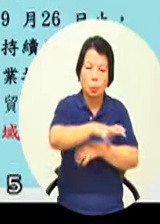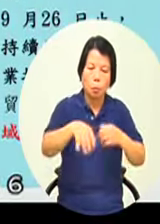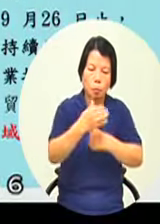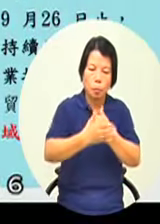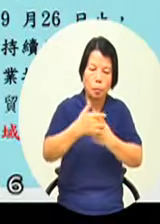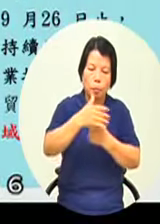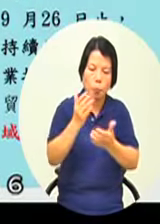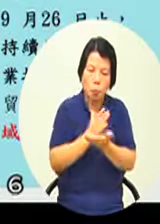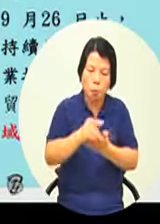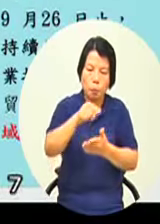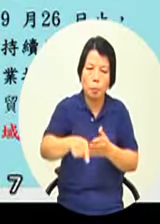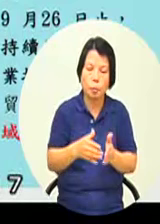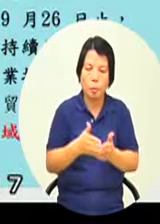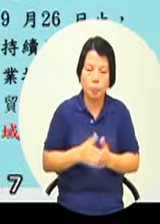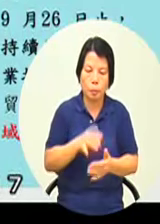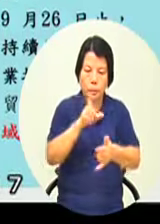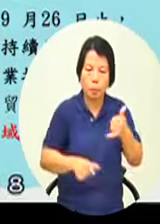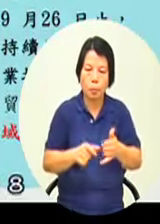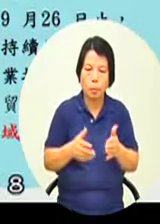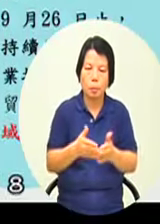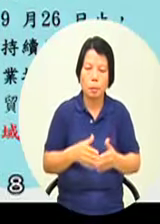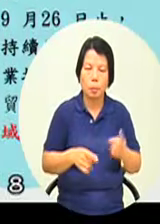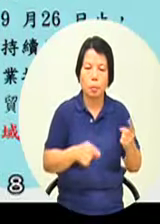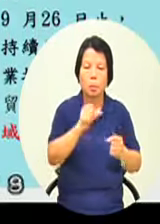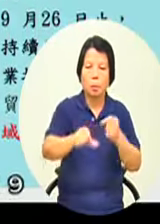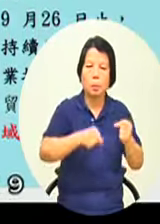之后，这个案子履约在